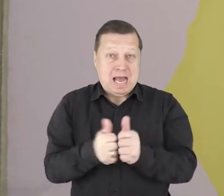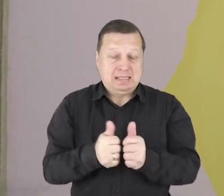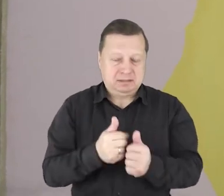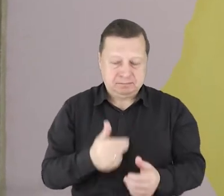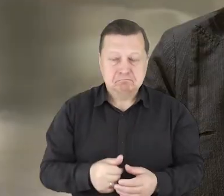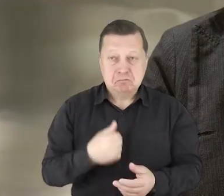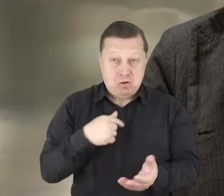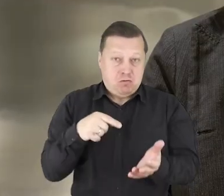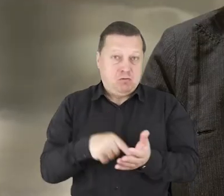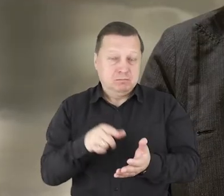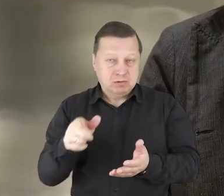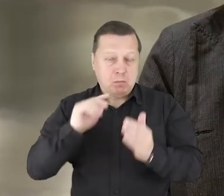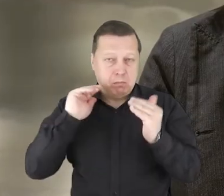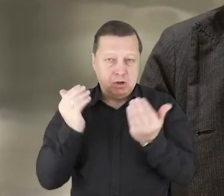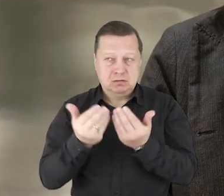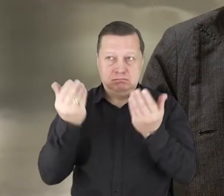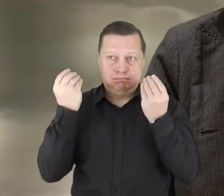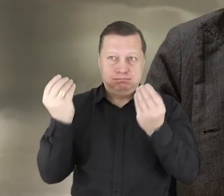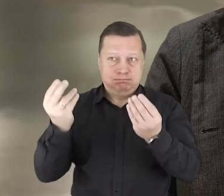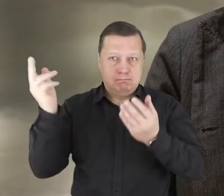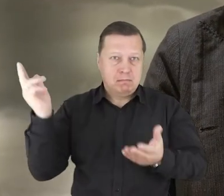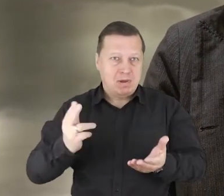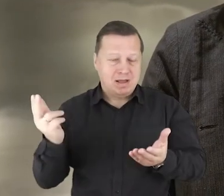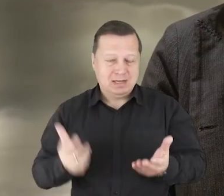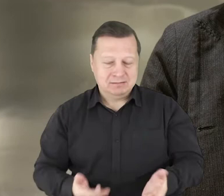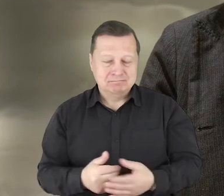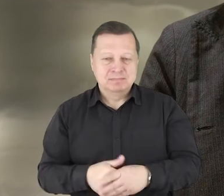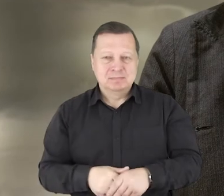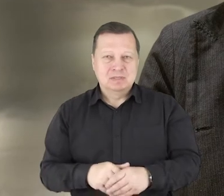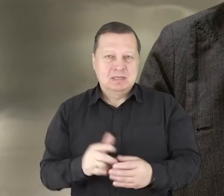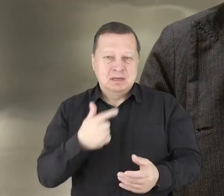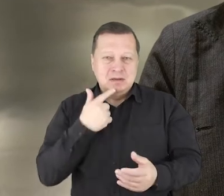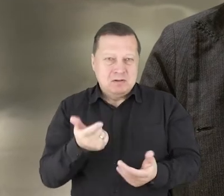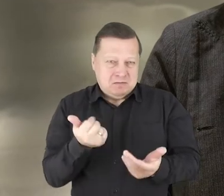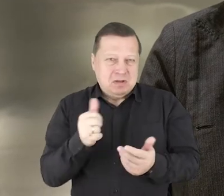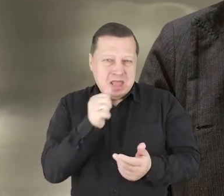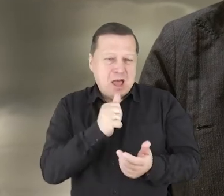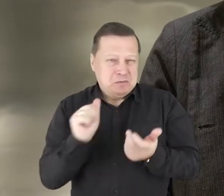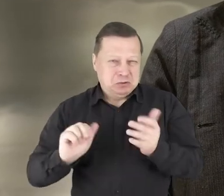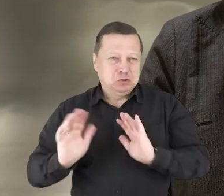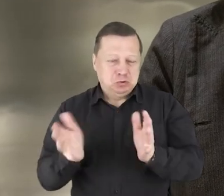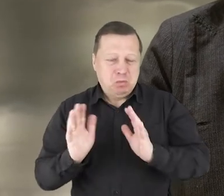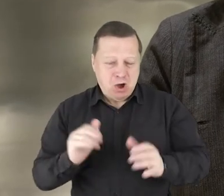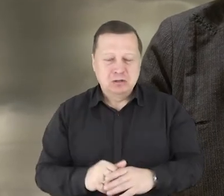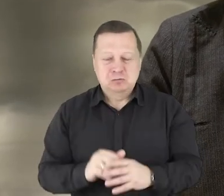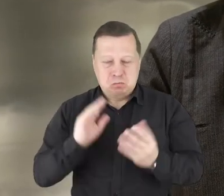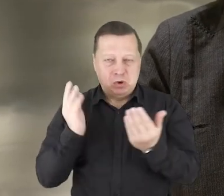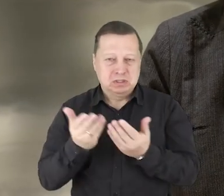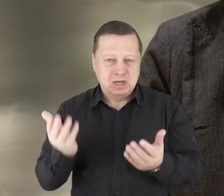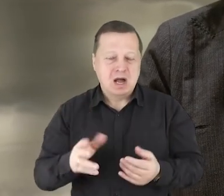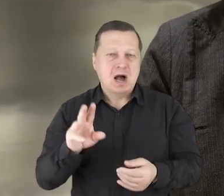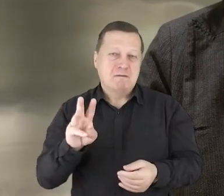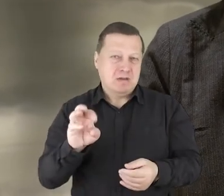i w ten sposób poznałam wielkiego malarza. W jakiś tajemniczy sposób, mimo że